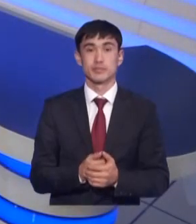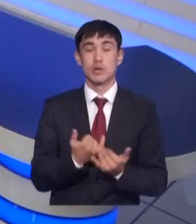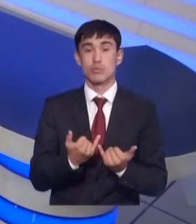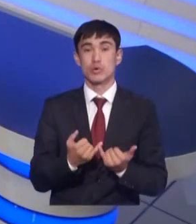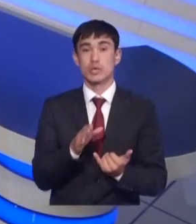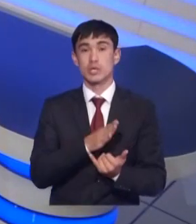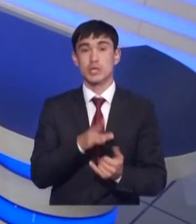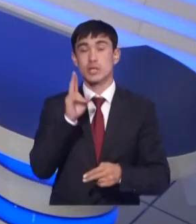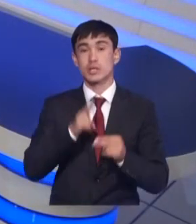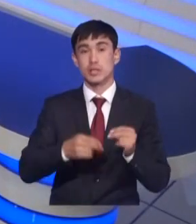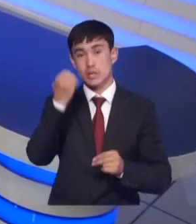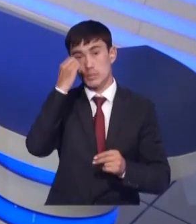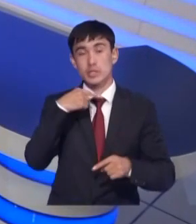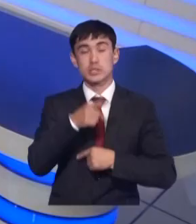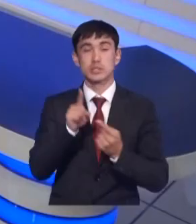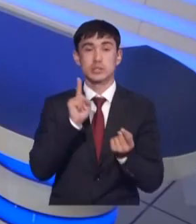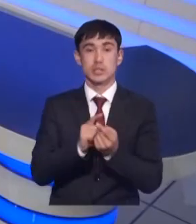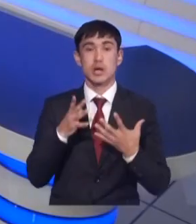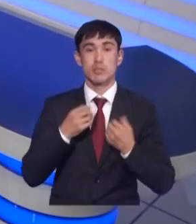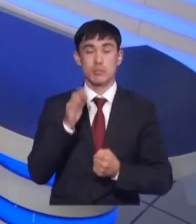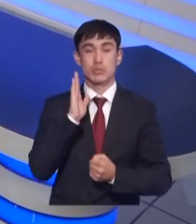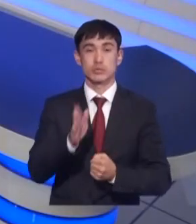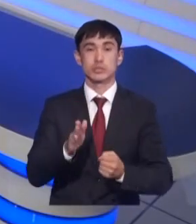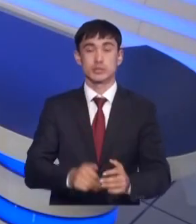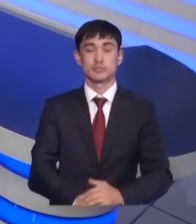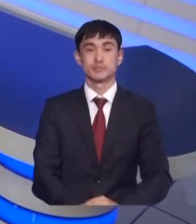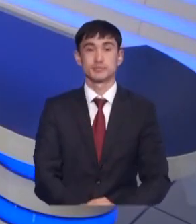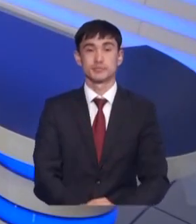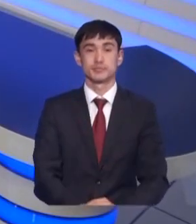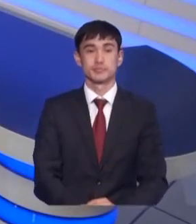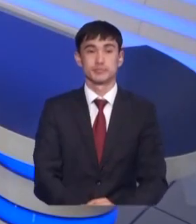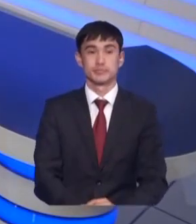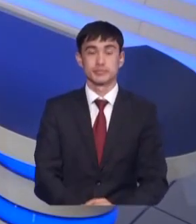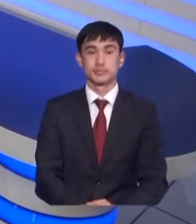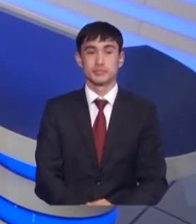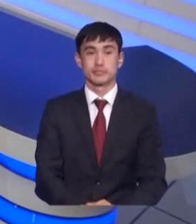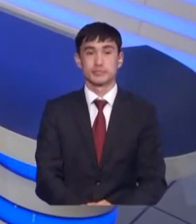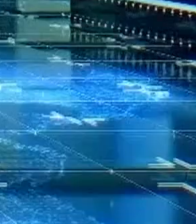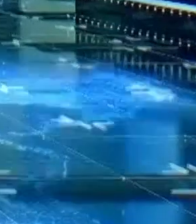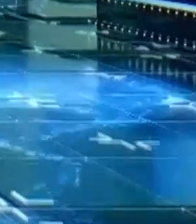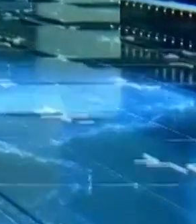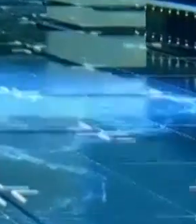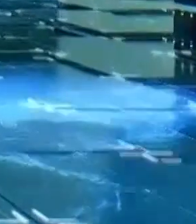Бүгінгі айтарымыз осы, Лайым Тек жағымды жаңалықтардың жариялаушысы болайық. Аман, сау болыңыздар.